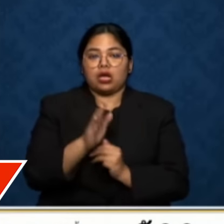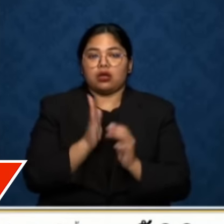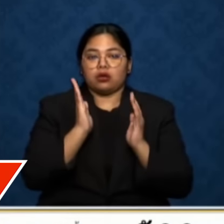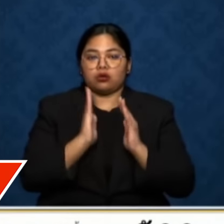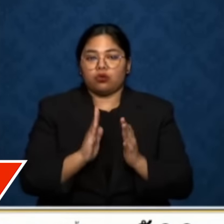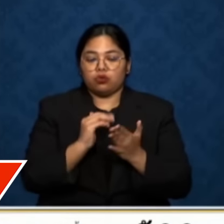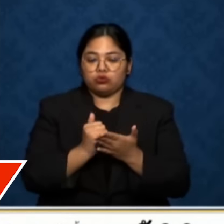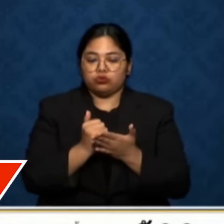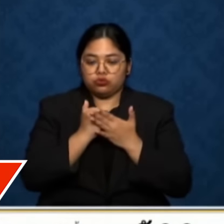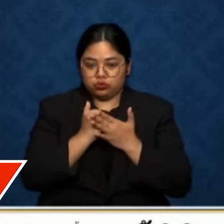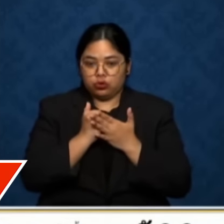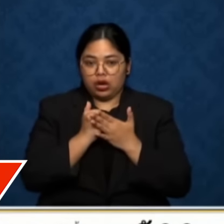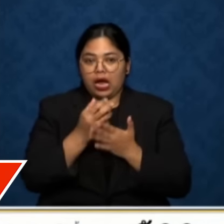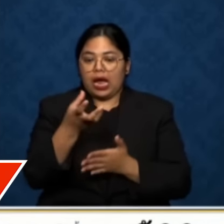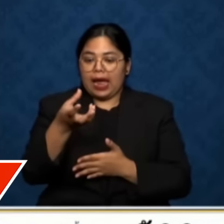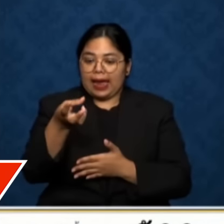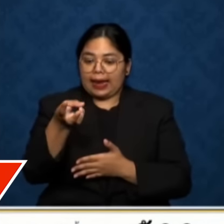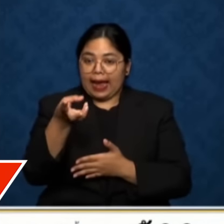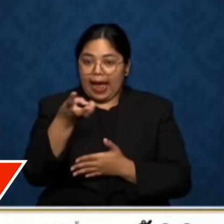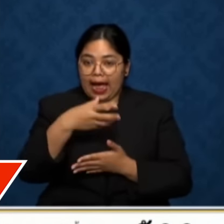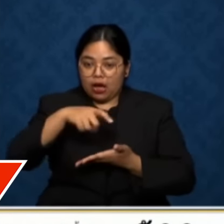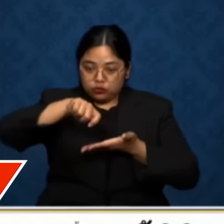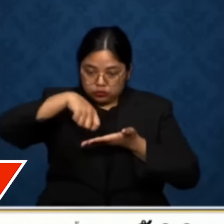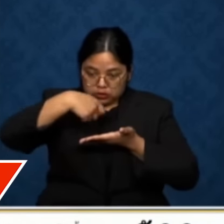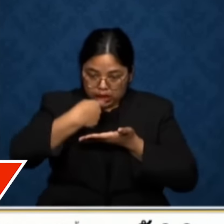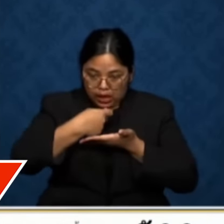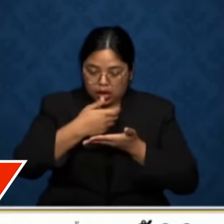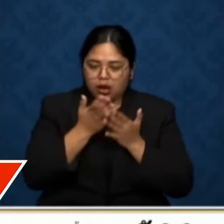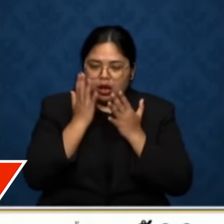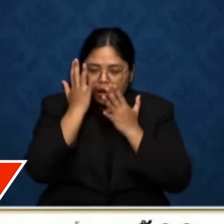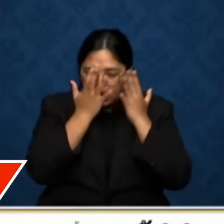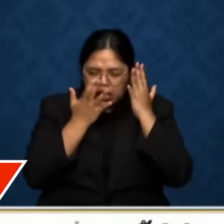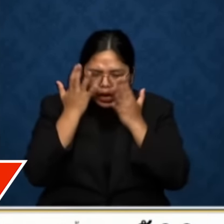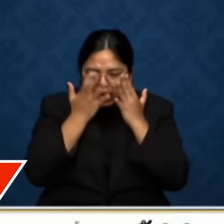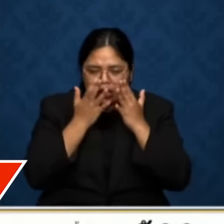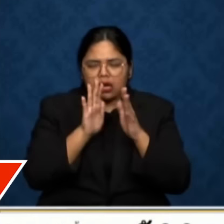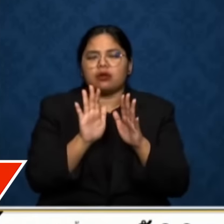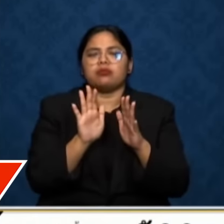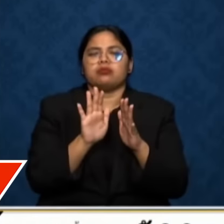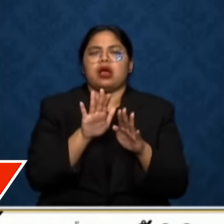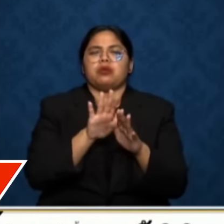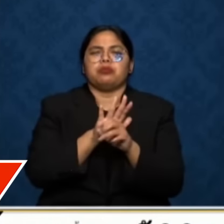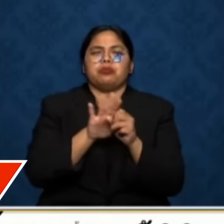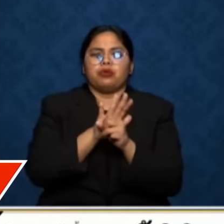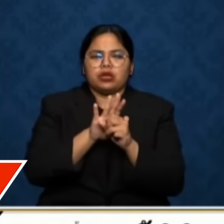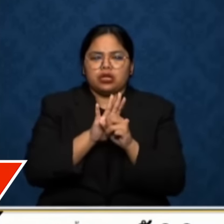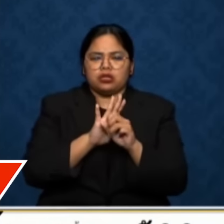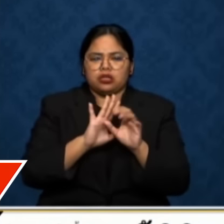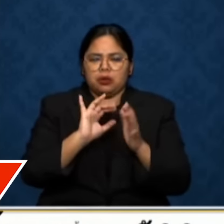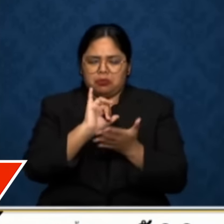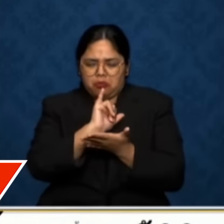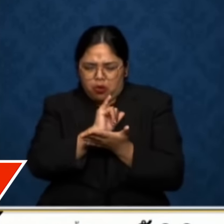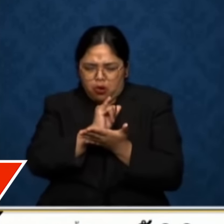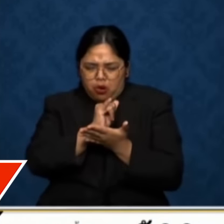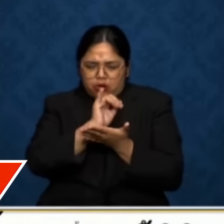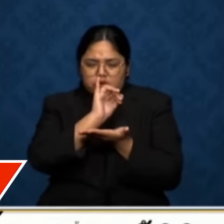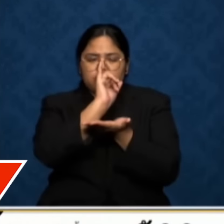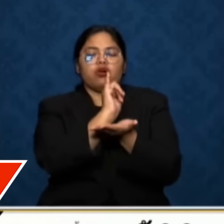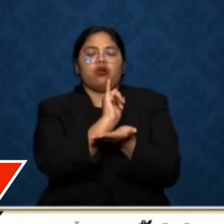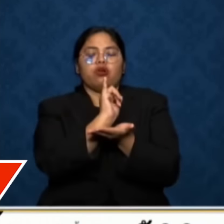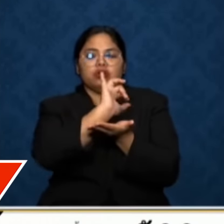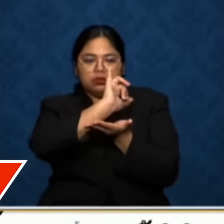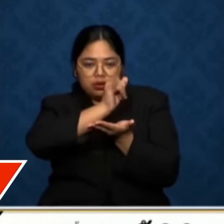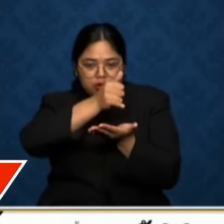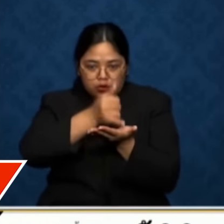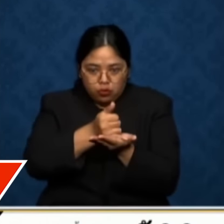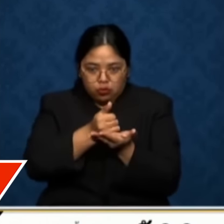ยตักข้าวตักเองไม่ได้นะล้างหน้าเองเนี่ยพอได้แต่ลุกจากที่นอนต้องใช้2คนช่วยเข้าห้องน้ำก็